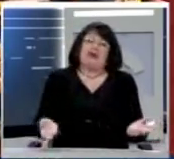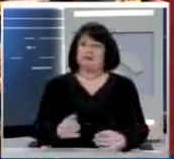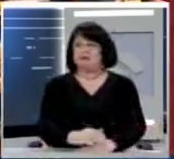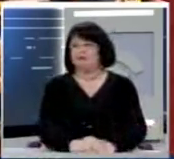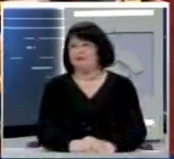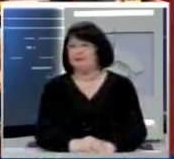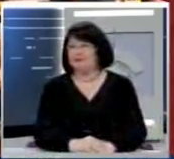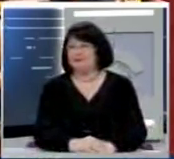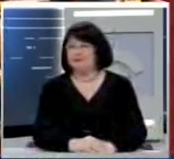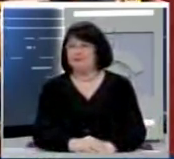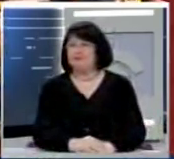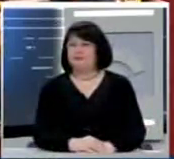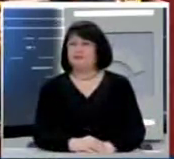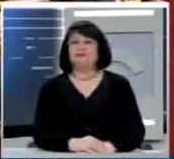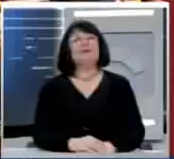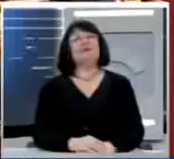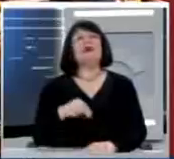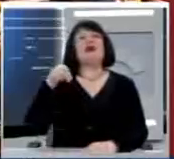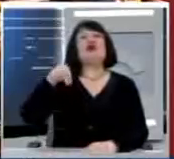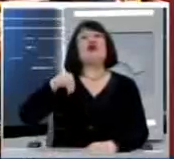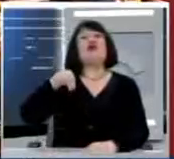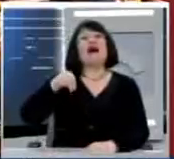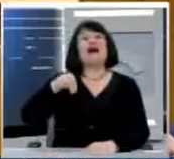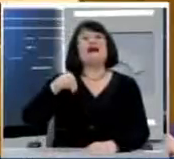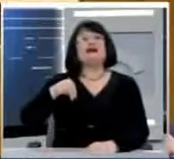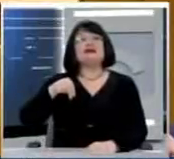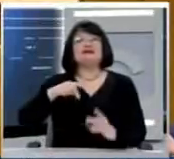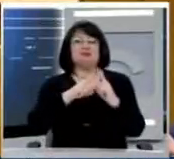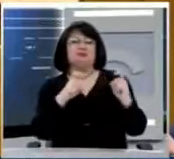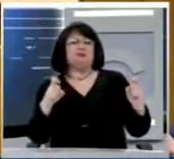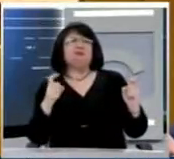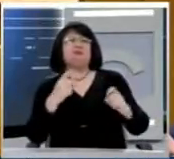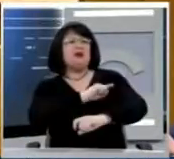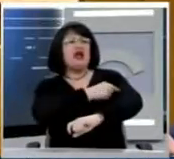Ο Νοβάρτης ήταν ένα ιατρικό εξάρτημα με κόστος